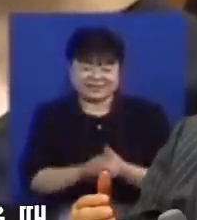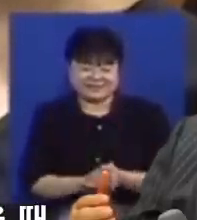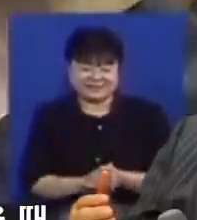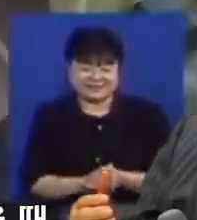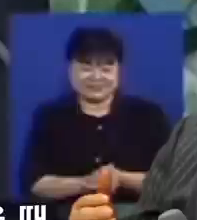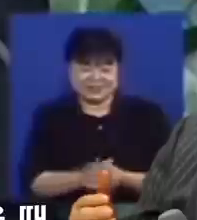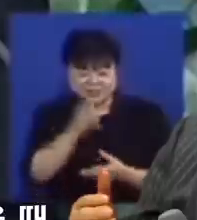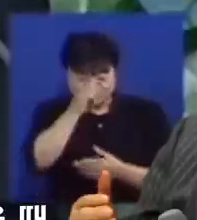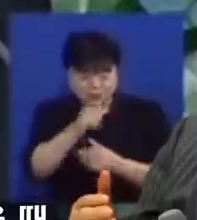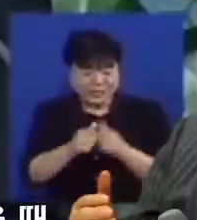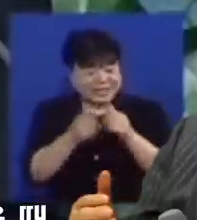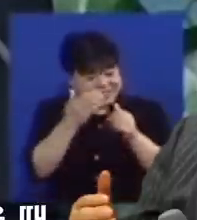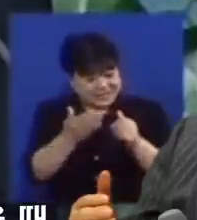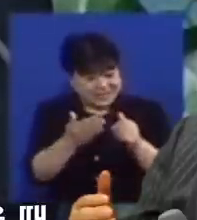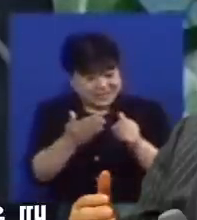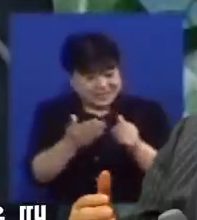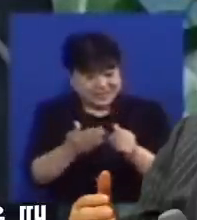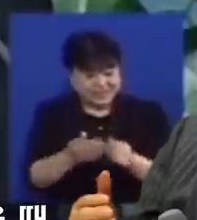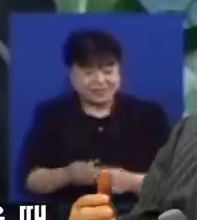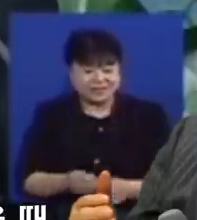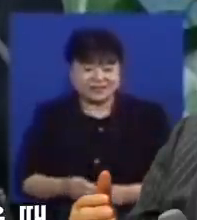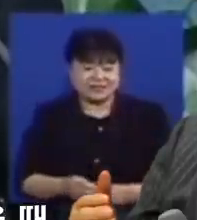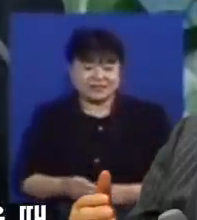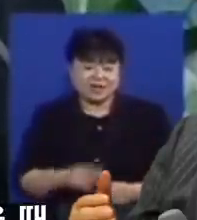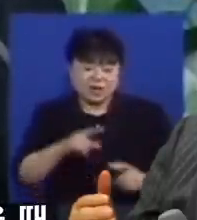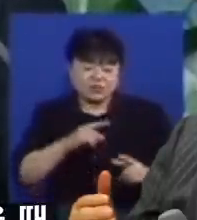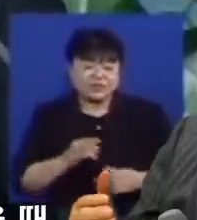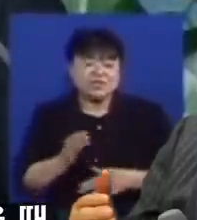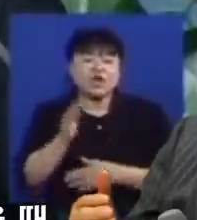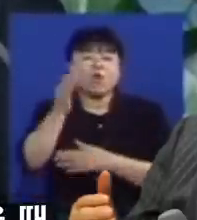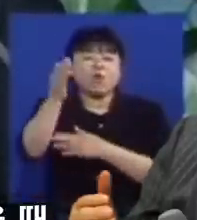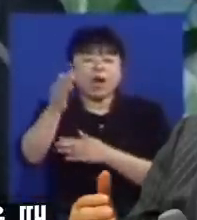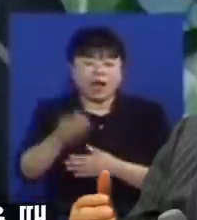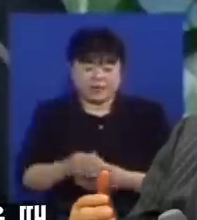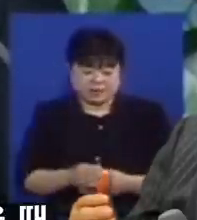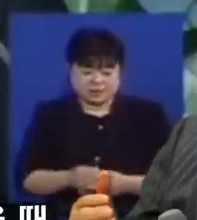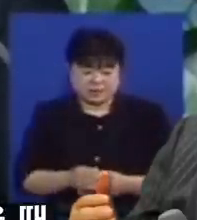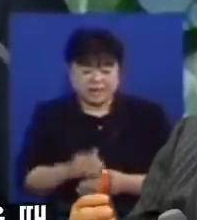얼마나 좋은 하나님이겠습니까? 부귀와 영광과 공명이 다 하나님 손에 있습니다.